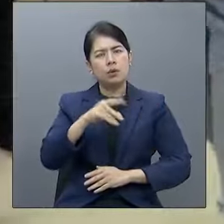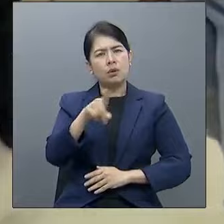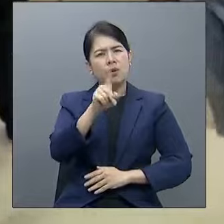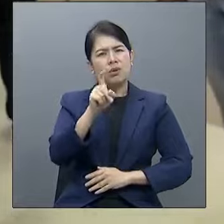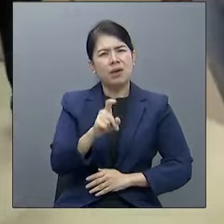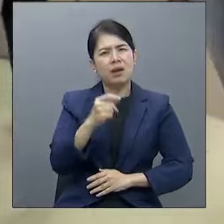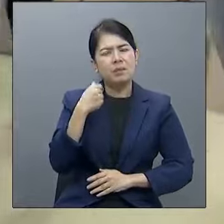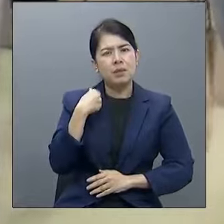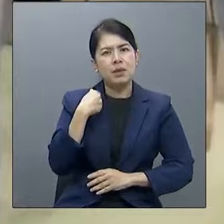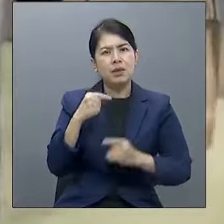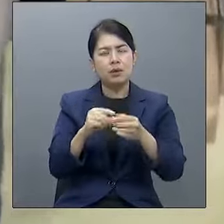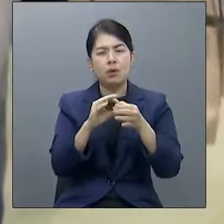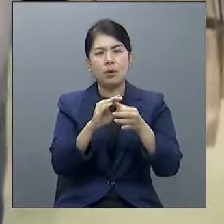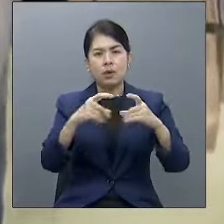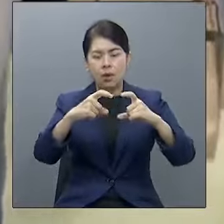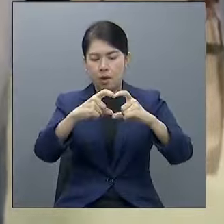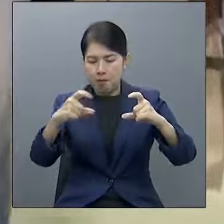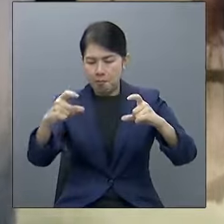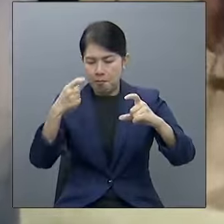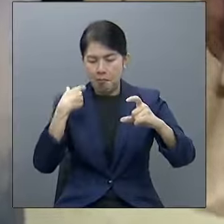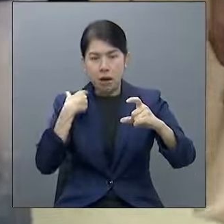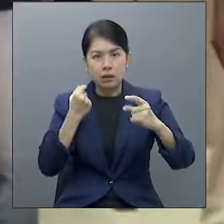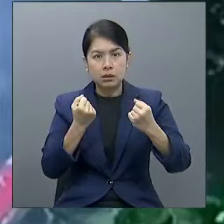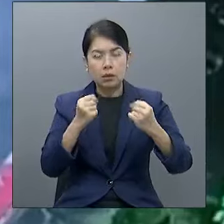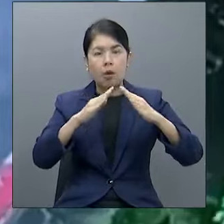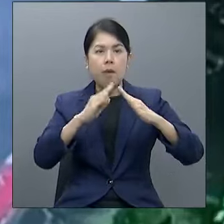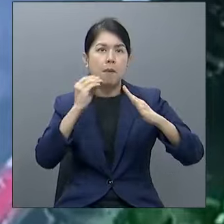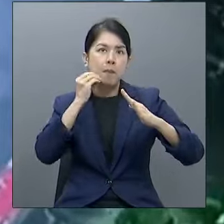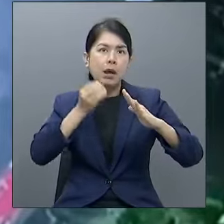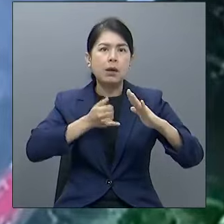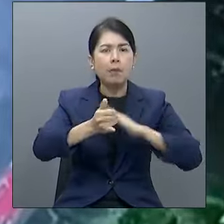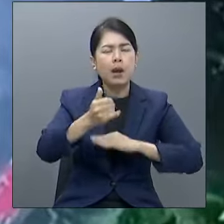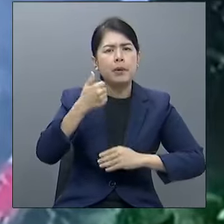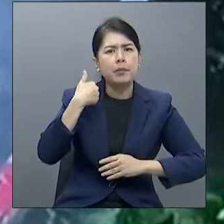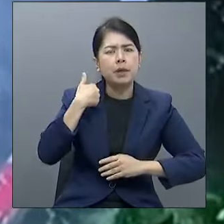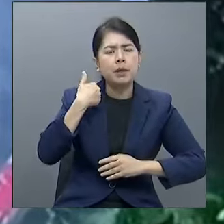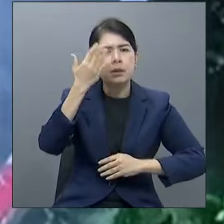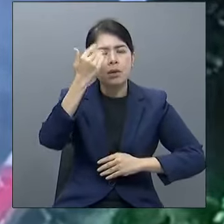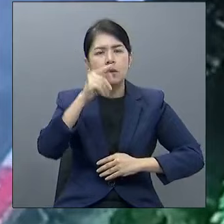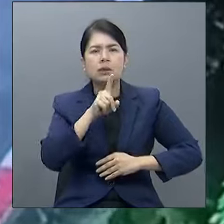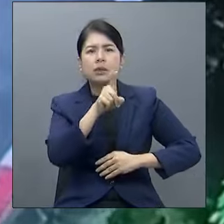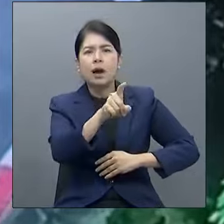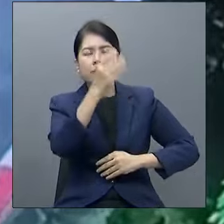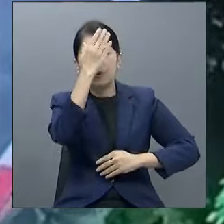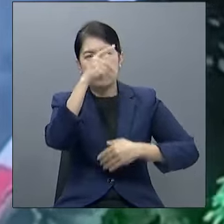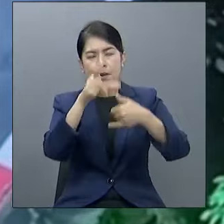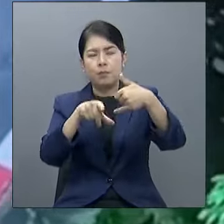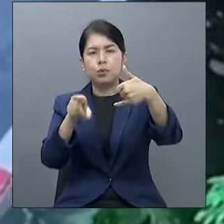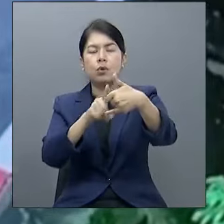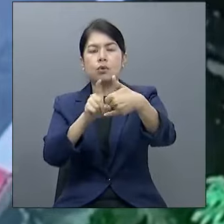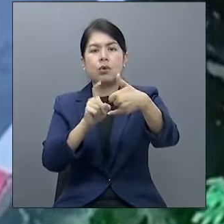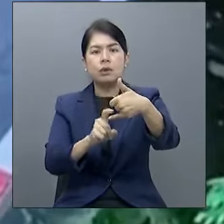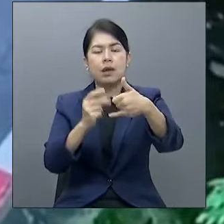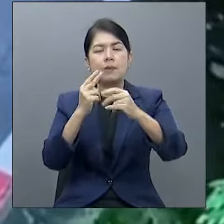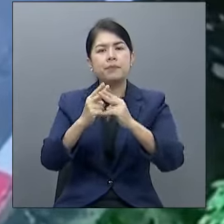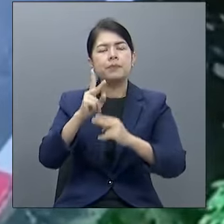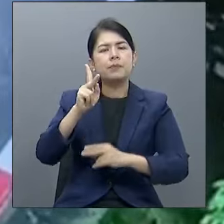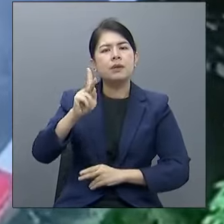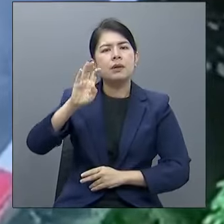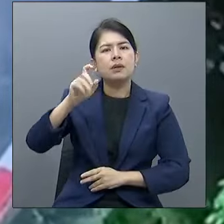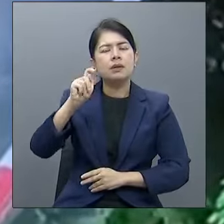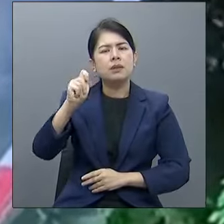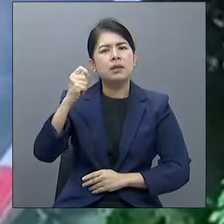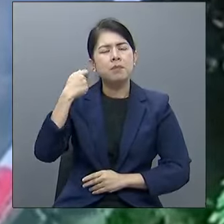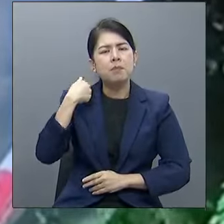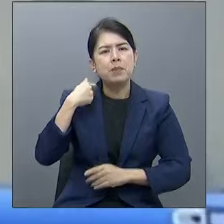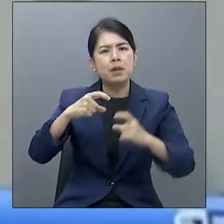ถามฝ่าวงสัมภาษณ์นักข่าวถามภรรยาของผู้เสียชีวิตบอกว่านายกิตซึ่งเป็นผู้ก่อเหตุเนี่ยมีคีย์การ์ดเข้าไปในบ้าน